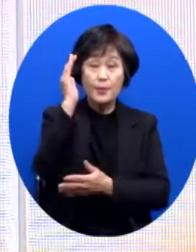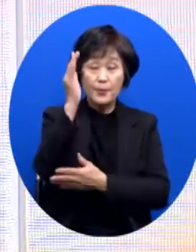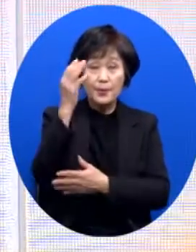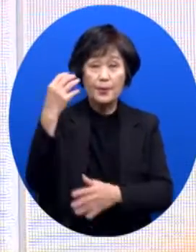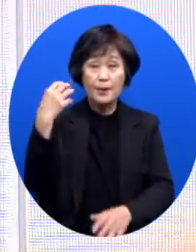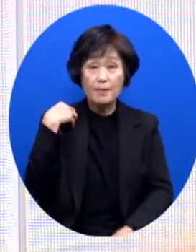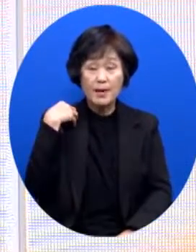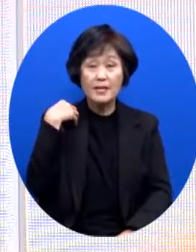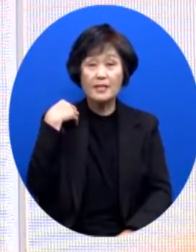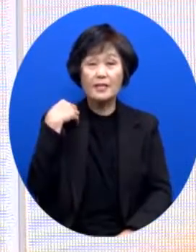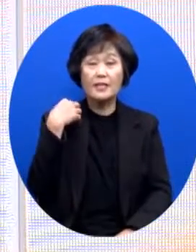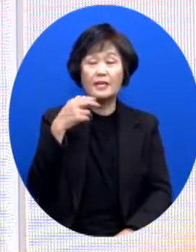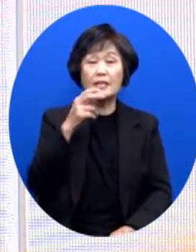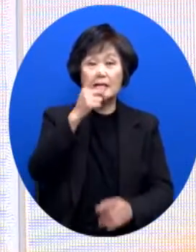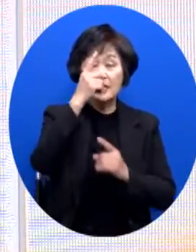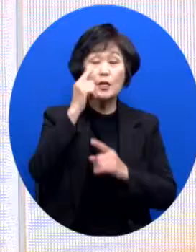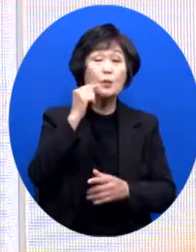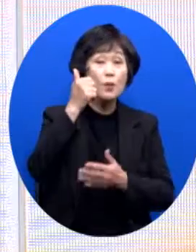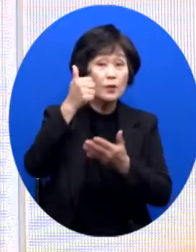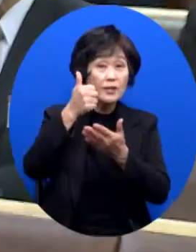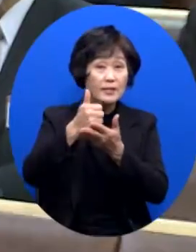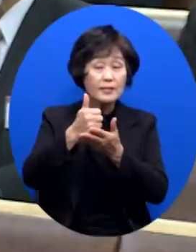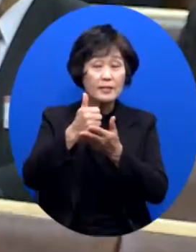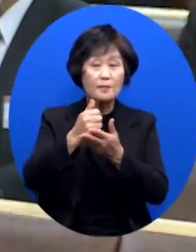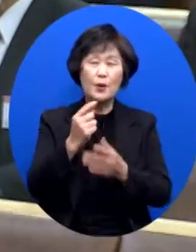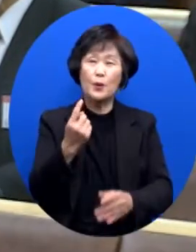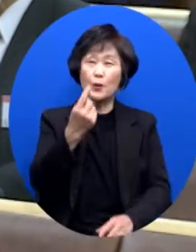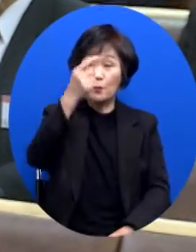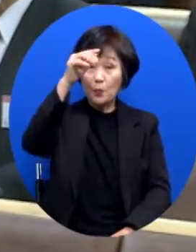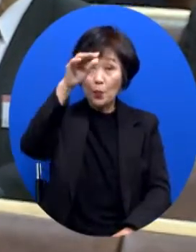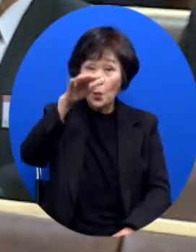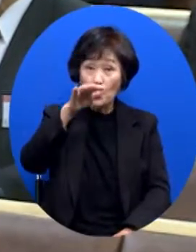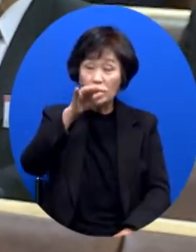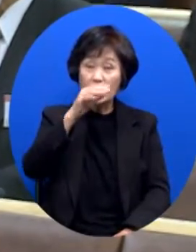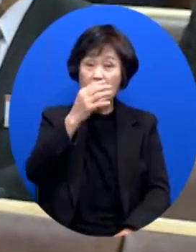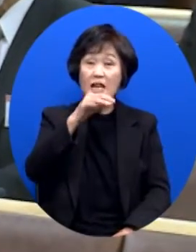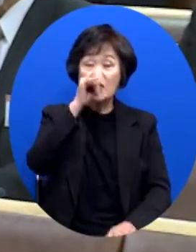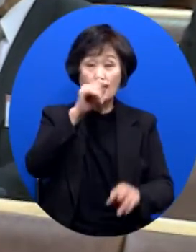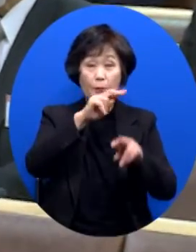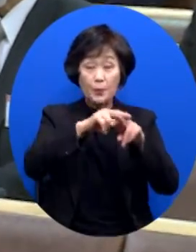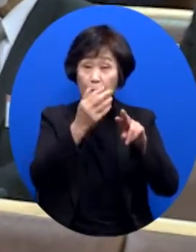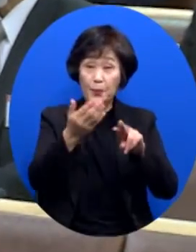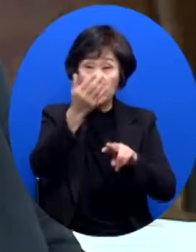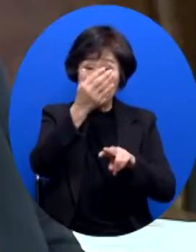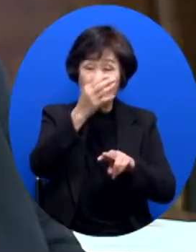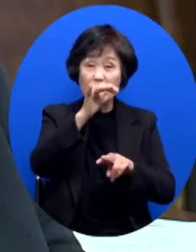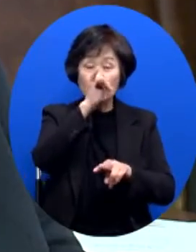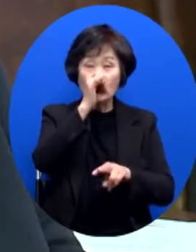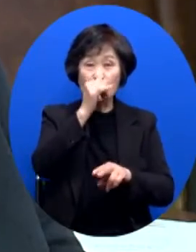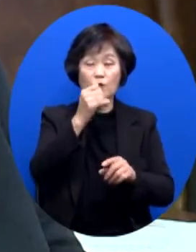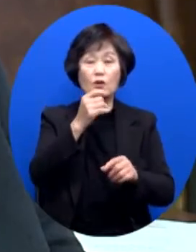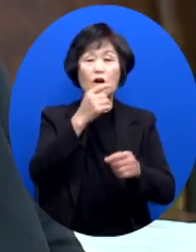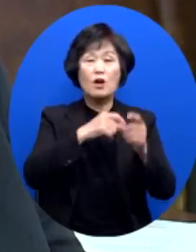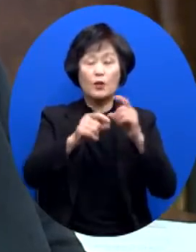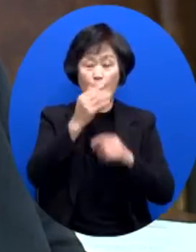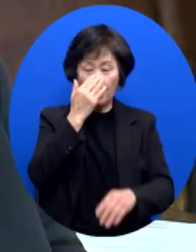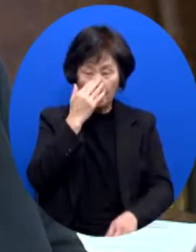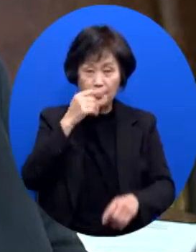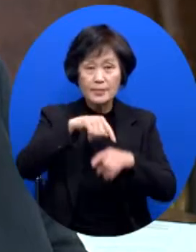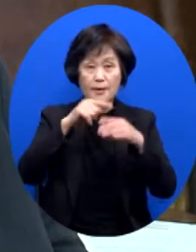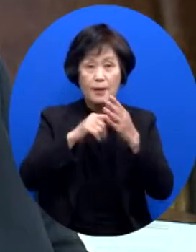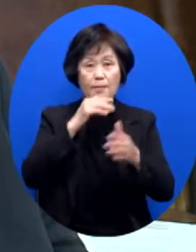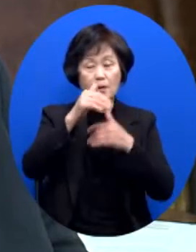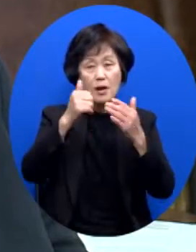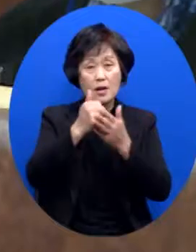기하성 총회장 이태근 목사 는 높은 곳에 있을수록 낮은 자세로 하나님을 섬겨야 한다 고요 겸손한 마음으로